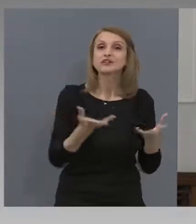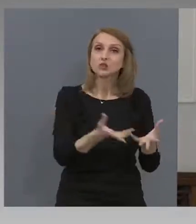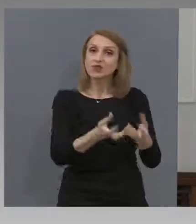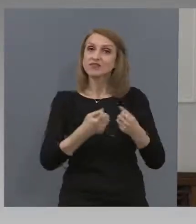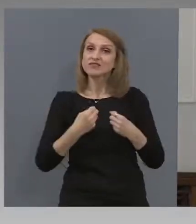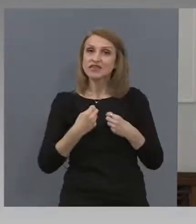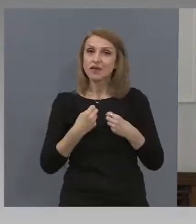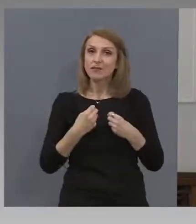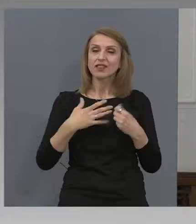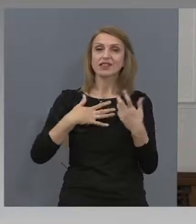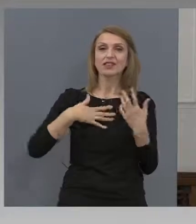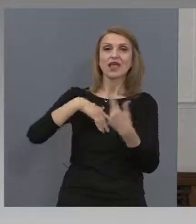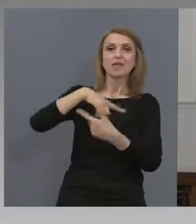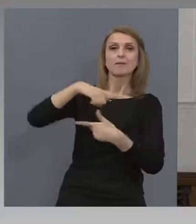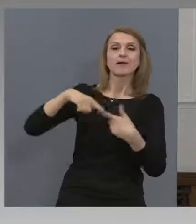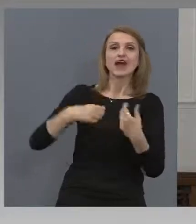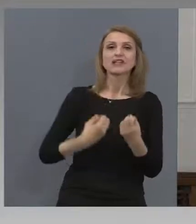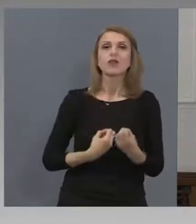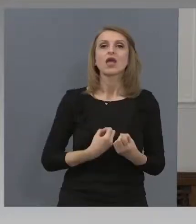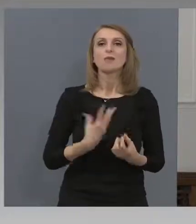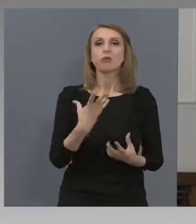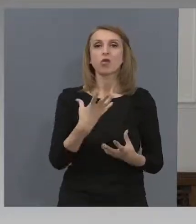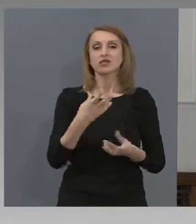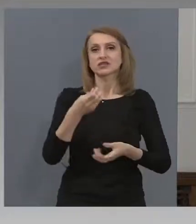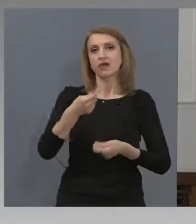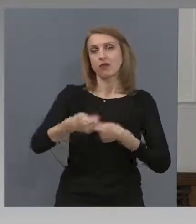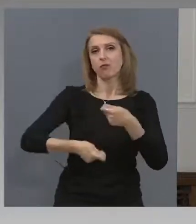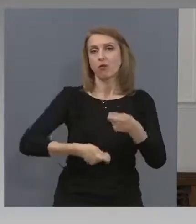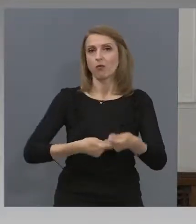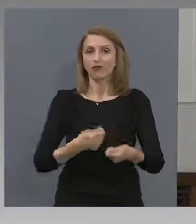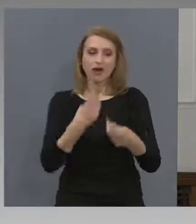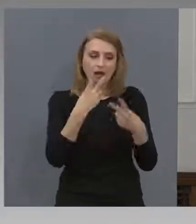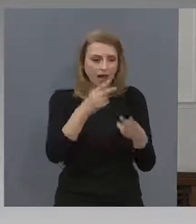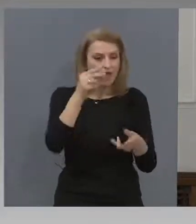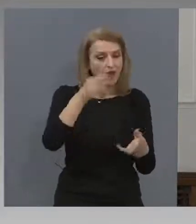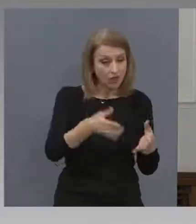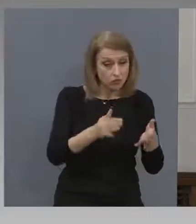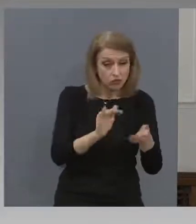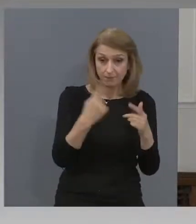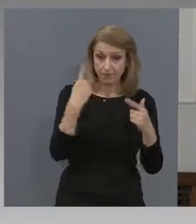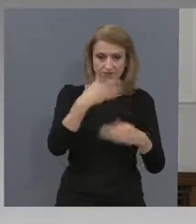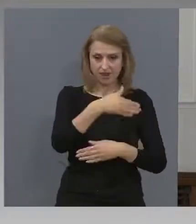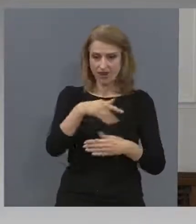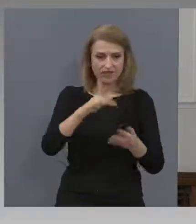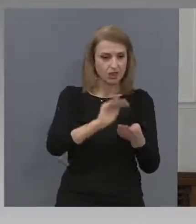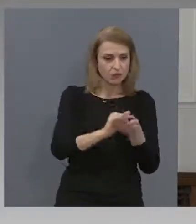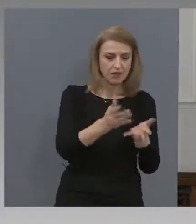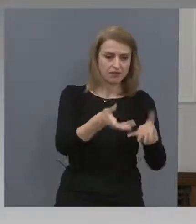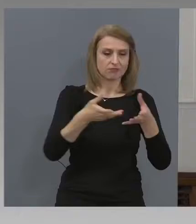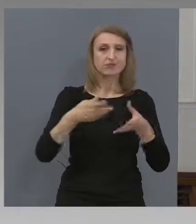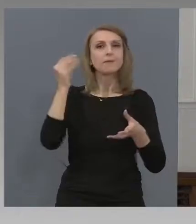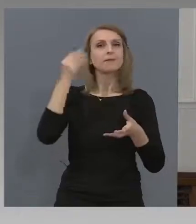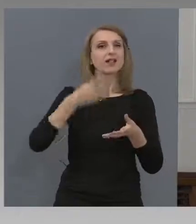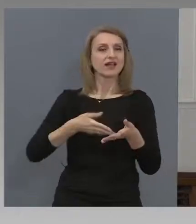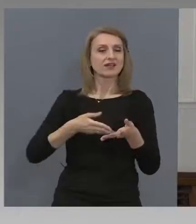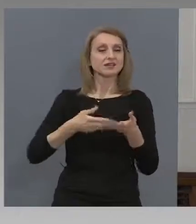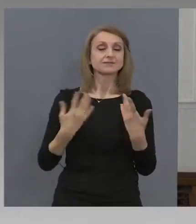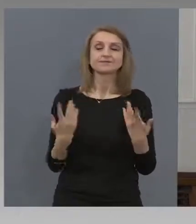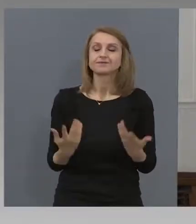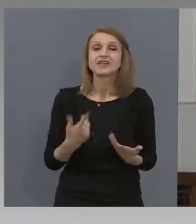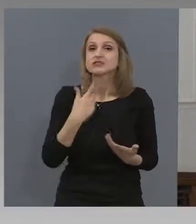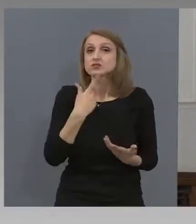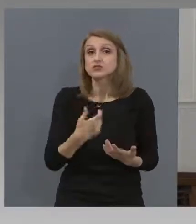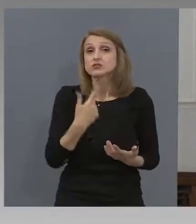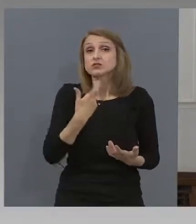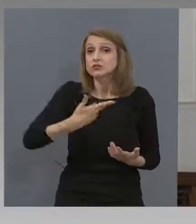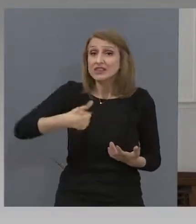има и така наречената импулсна покупка. Това са детайли, които обсъждаме в момента, защото, пак казвам, ние искаме да